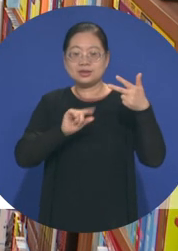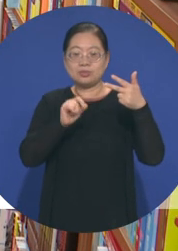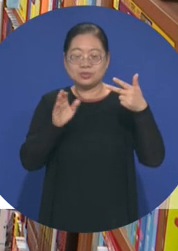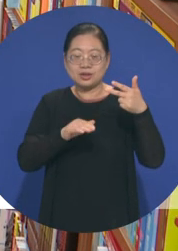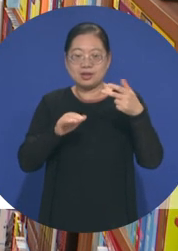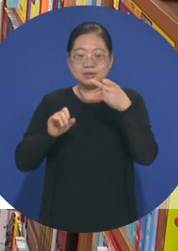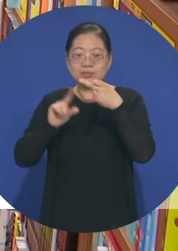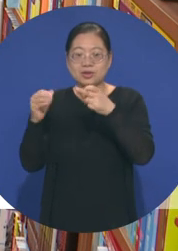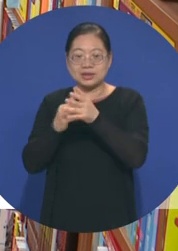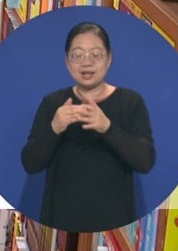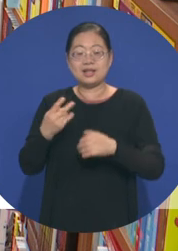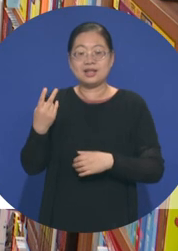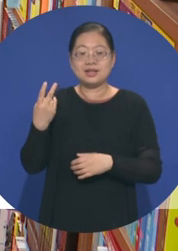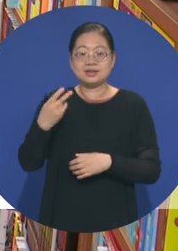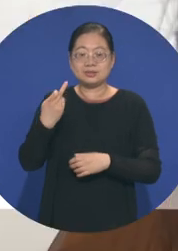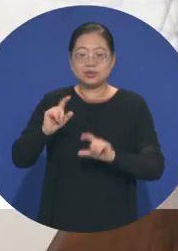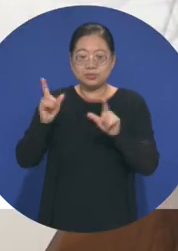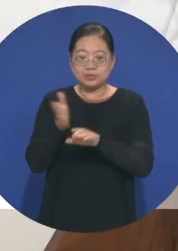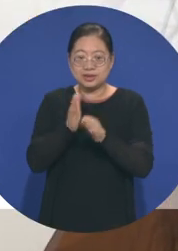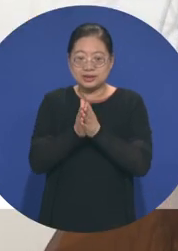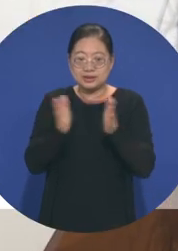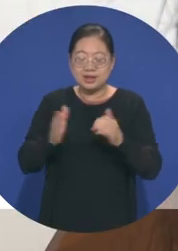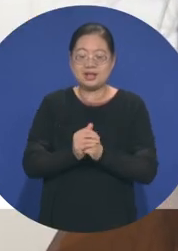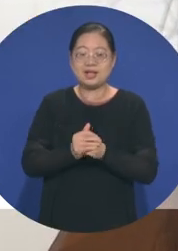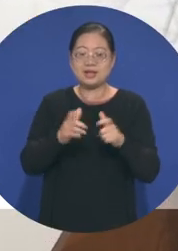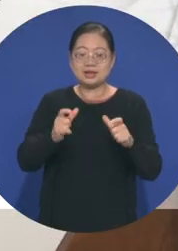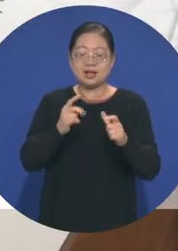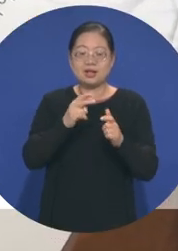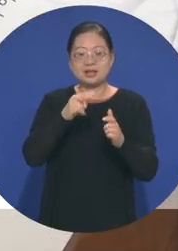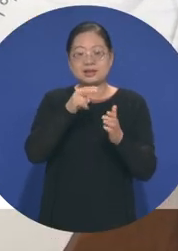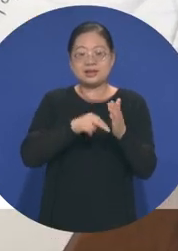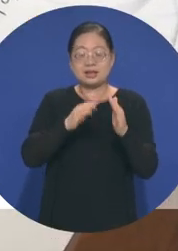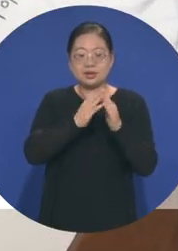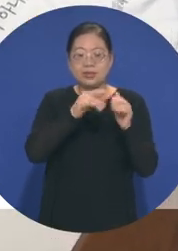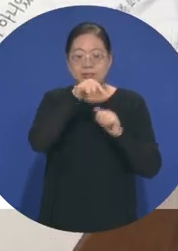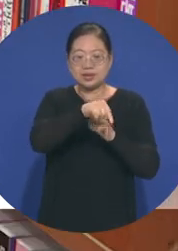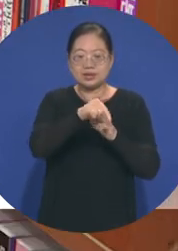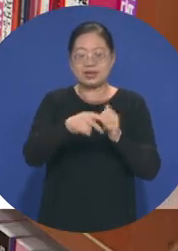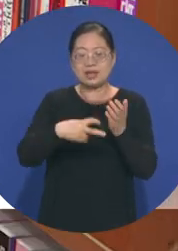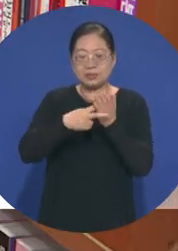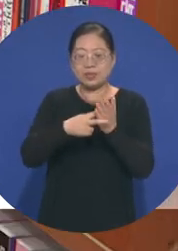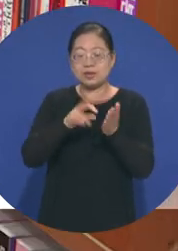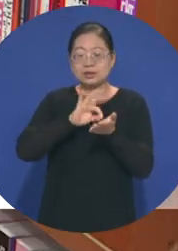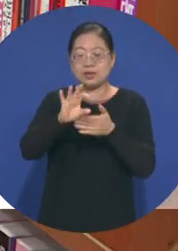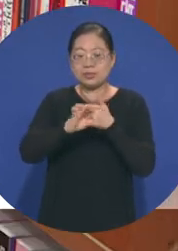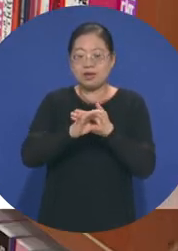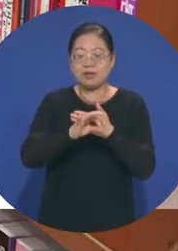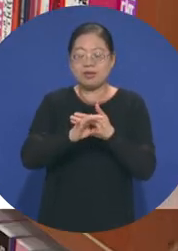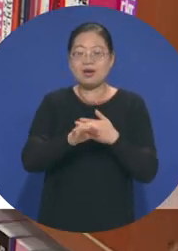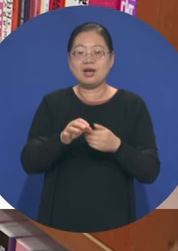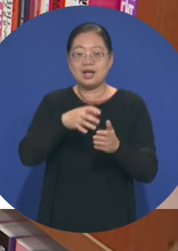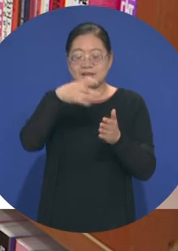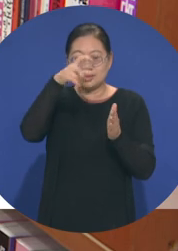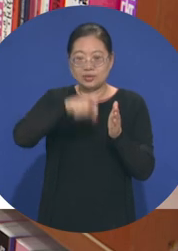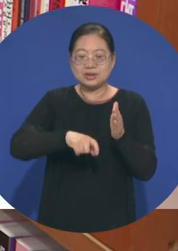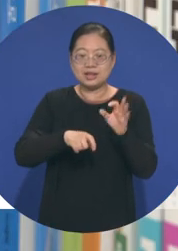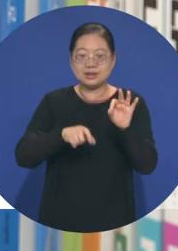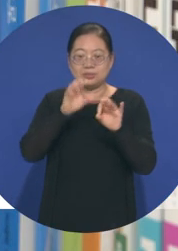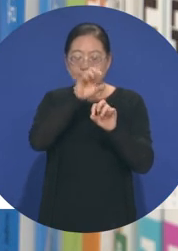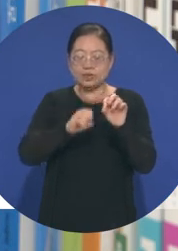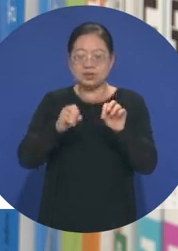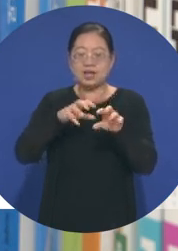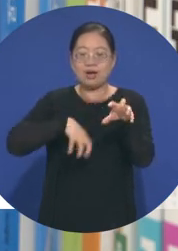2022년부터 시행된이 사업은도 인증 지역서점에서 지역 화폐로 결제하는 고객에게 결제금액의 10%